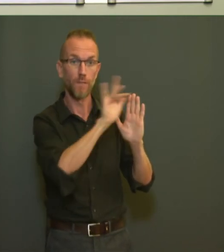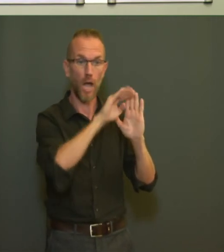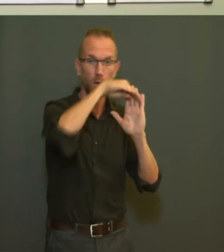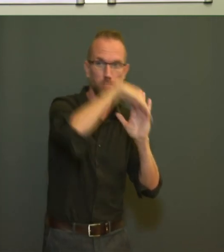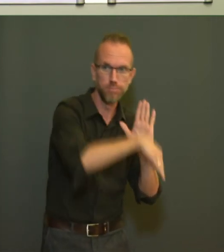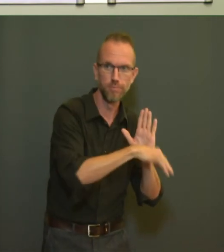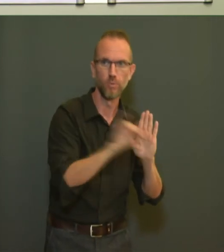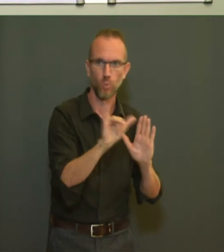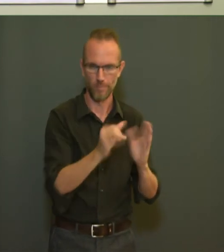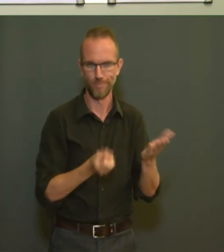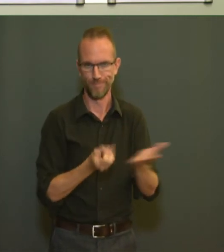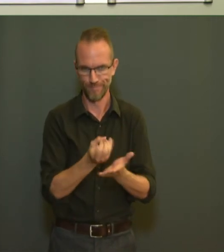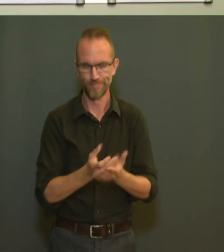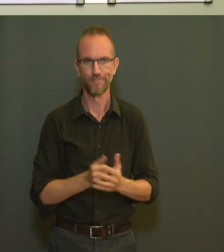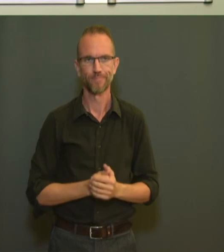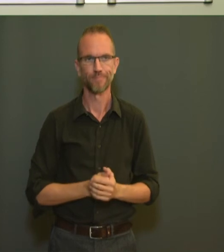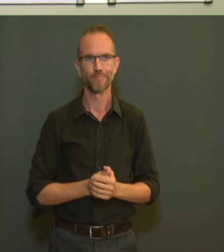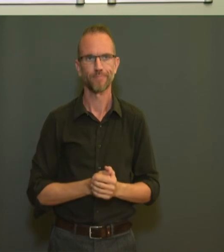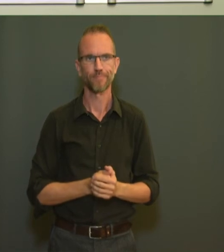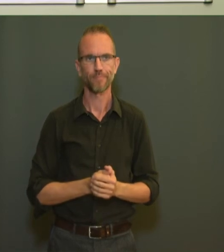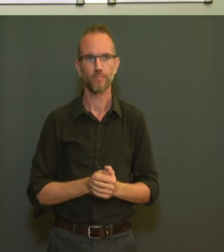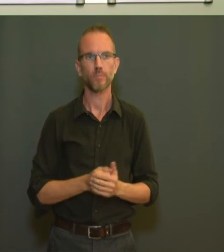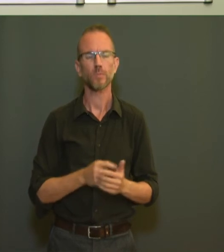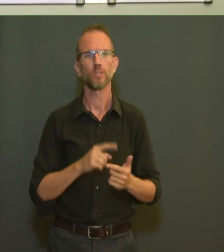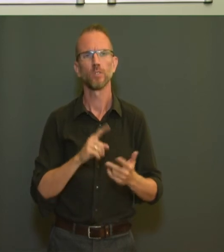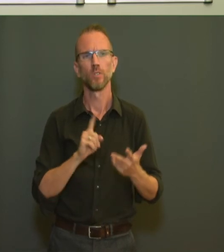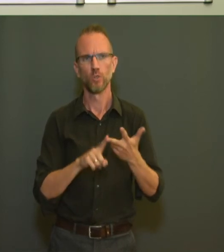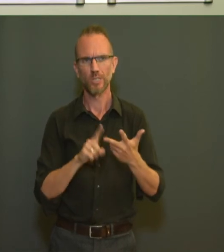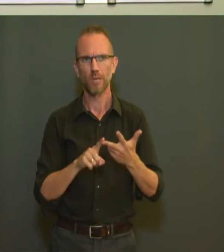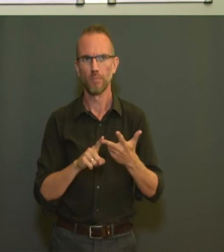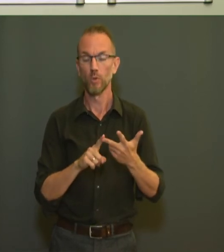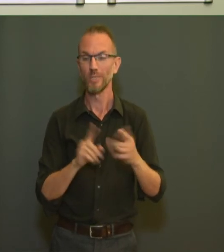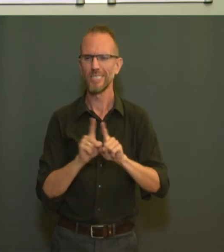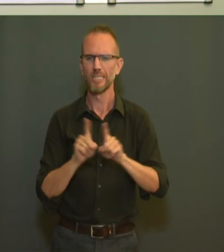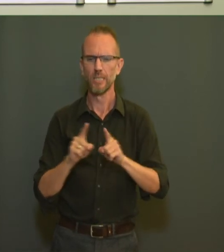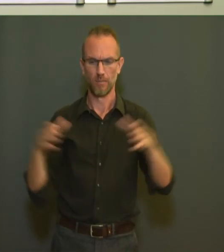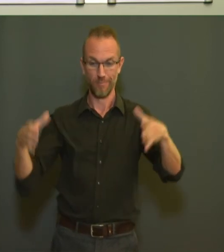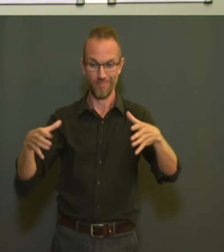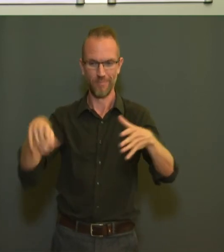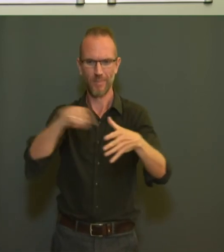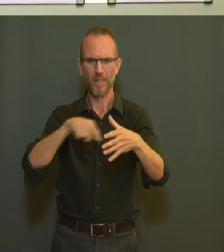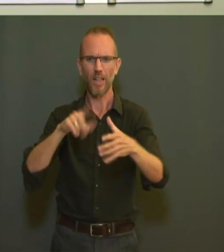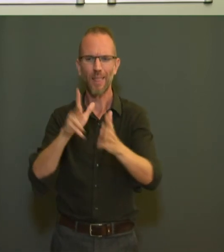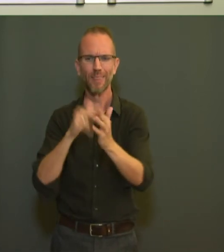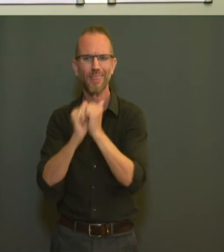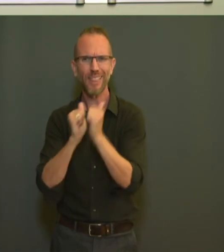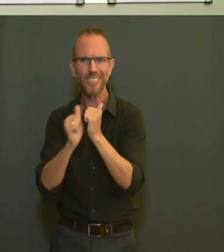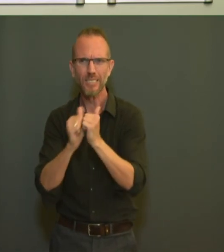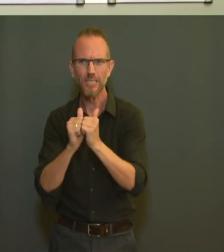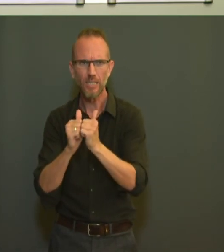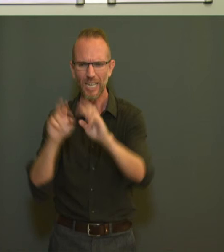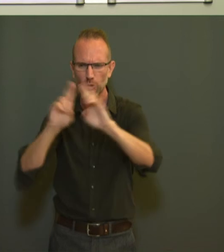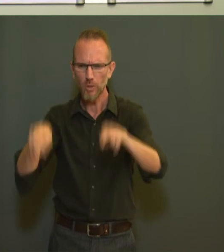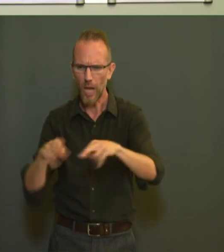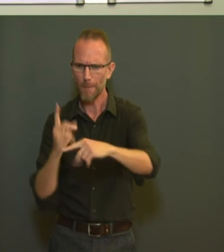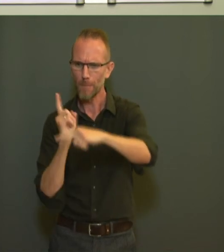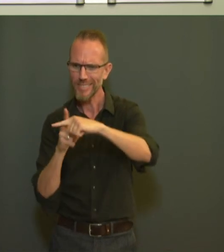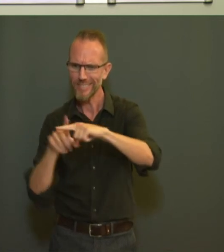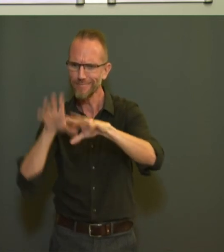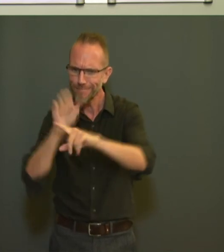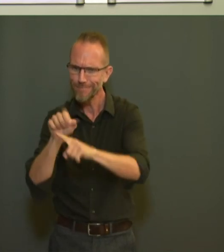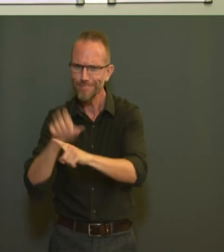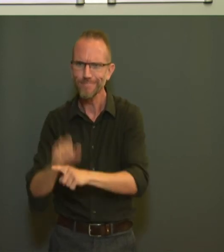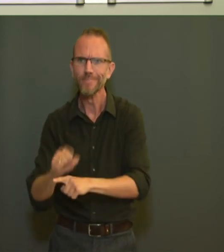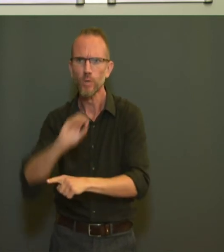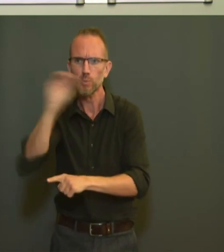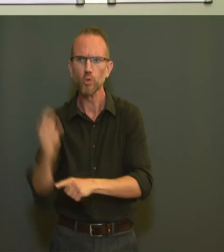intervenir le pourcentage de tests positifs. On sait que plus il y a de tests positifs par rapport au total des tests